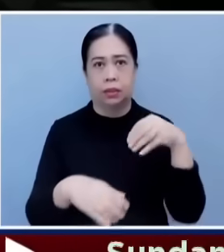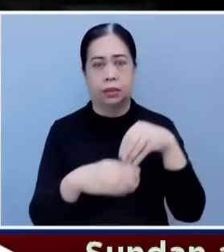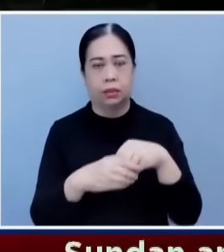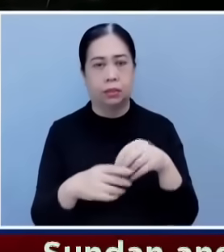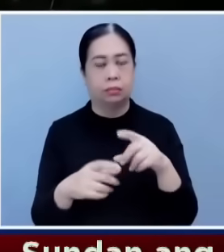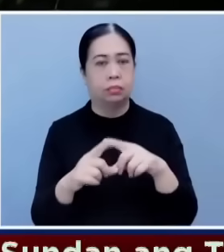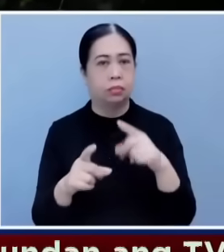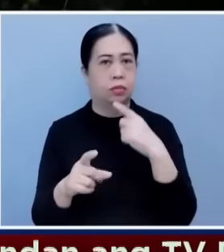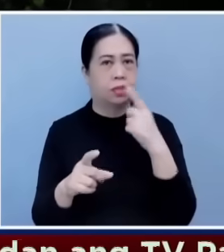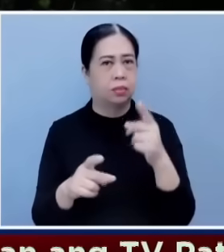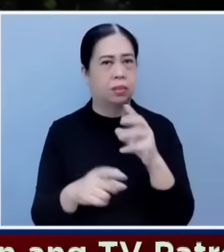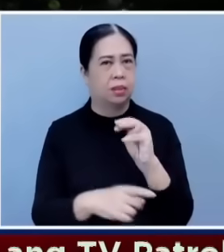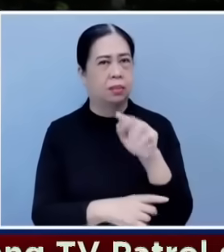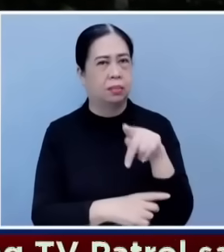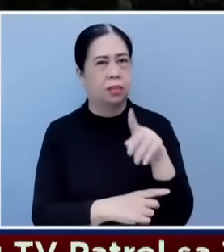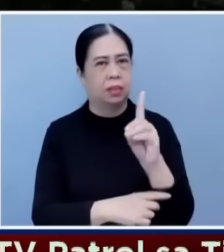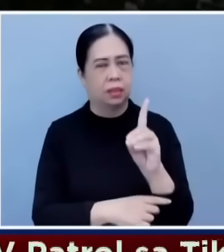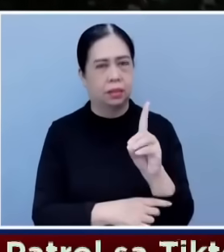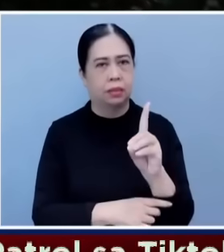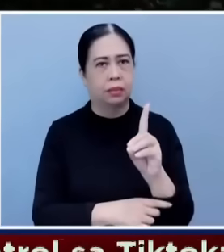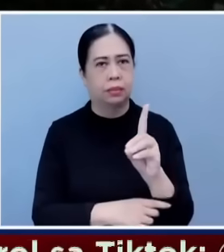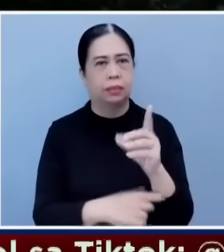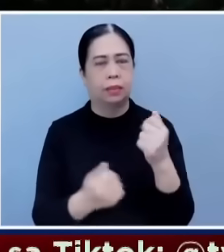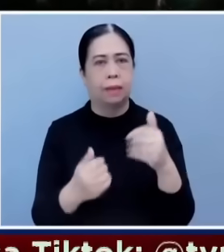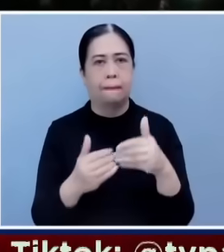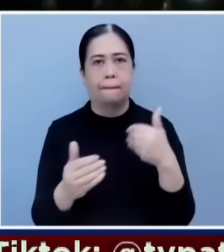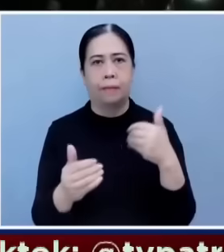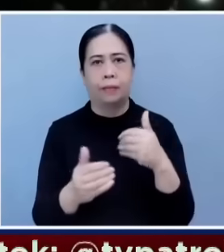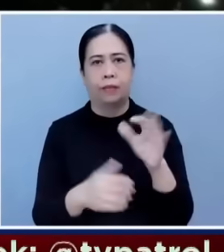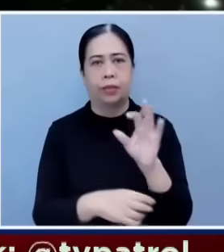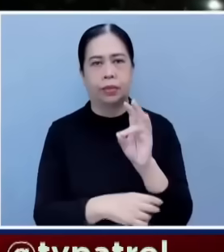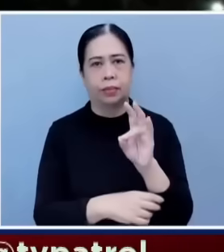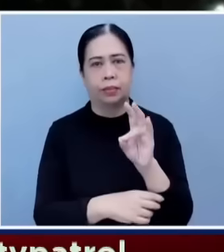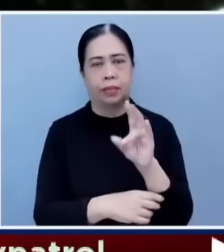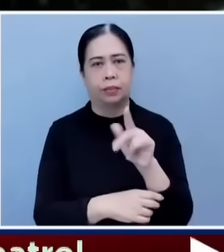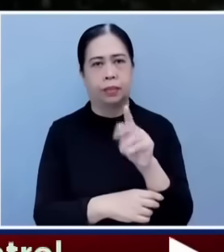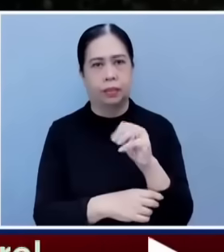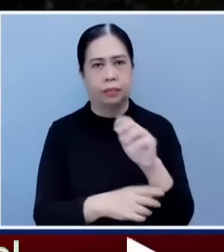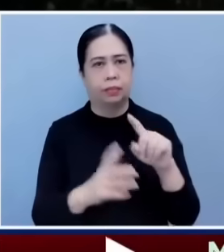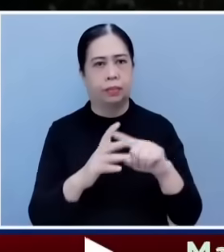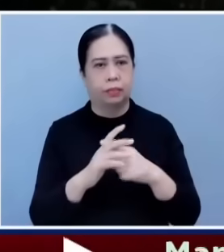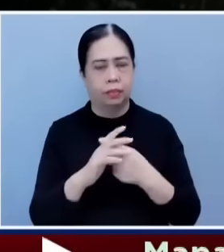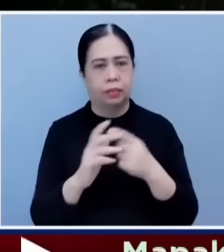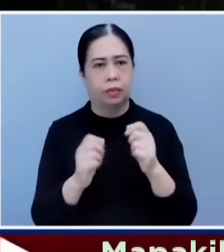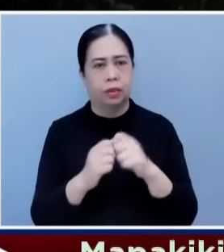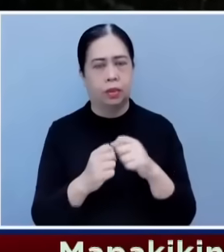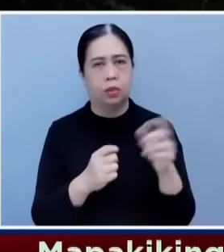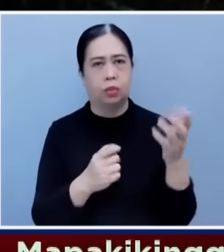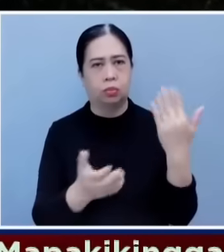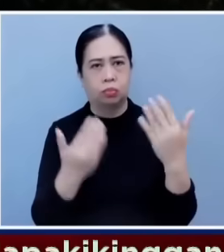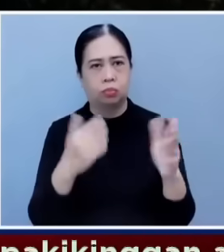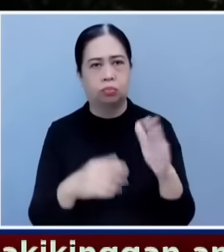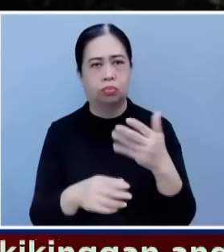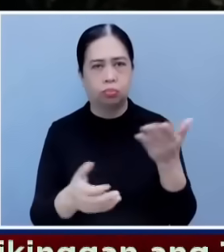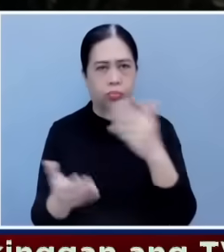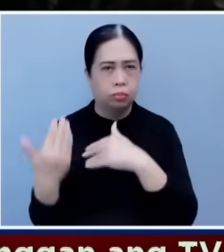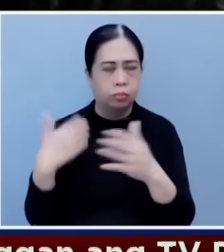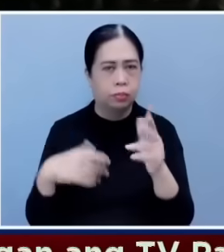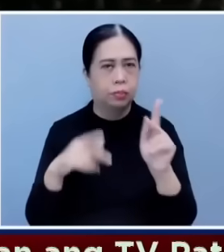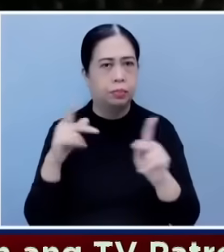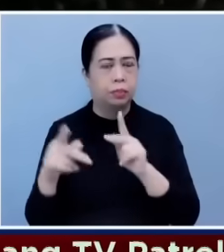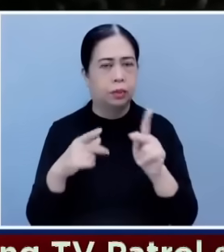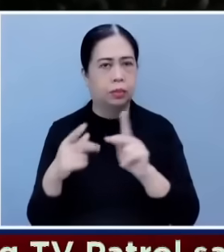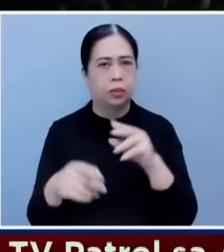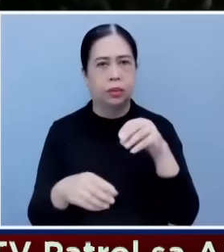ng Manila Police District ay bago mag alas 7, sinimula na nilang i-clear o paalisin ang mga nasa loob